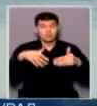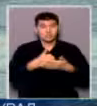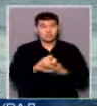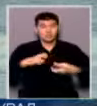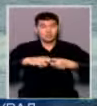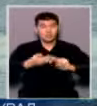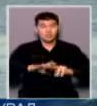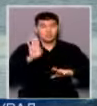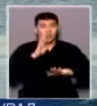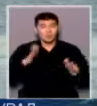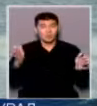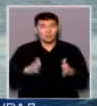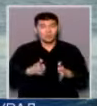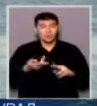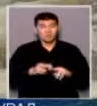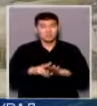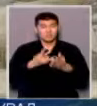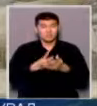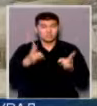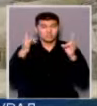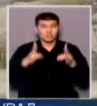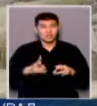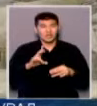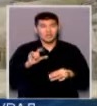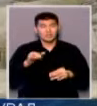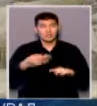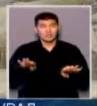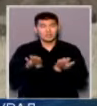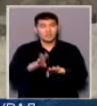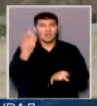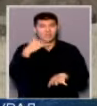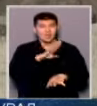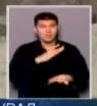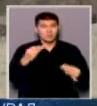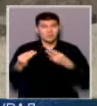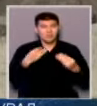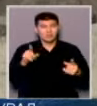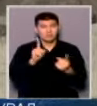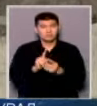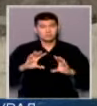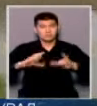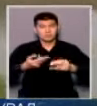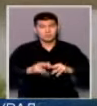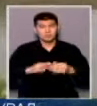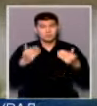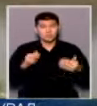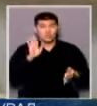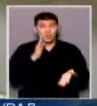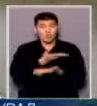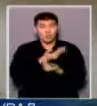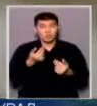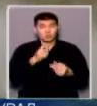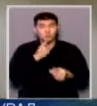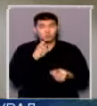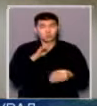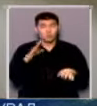с пересохшими реками. Плачевное состояние Аральского моря тоже когда-то обсуждалось на встречах международного уровня. Трудно